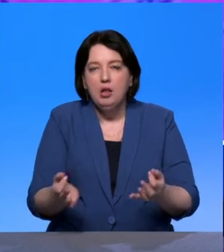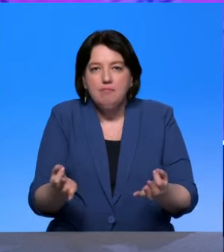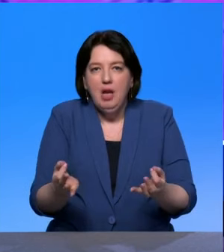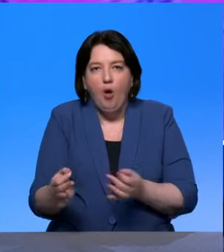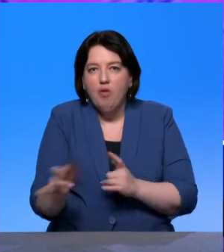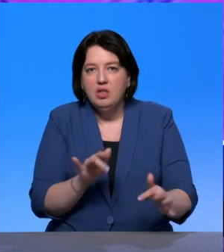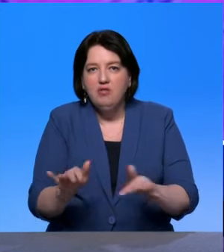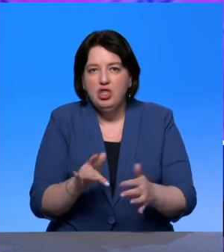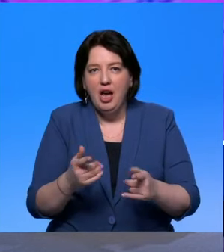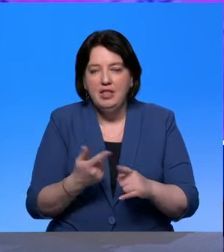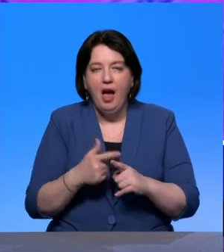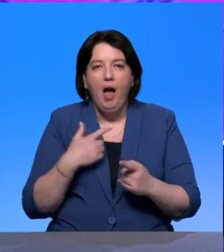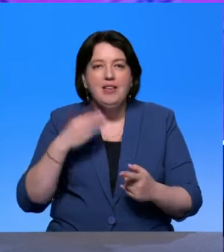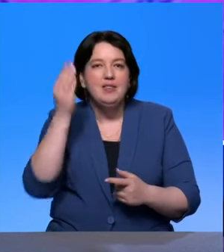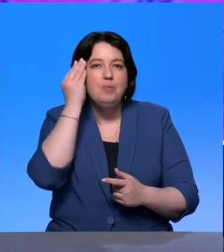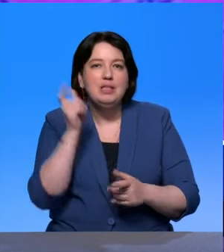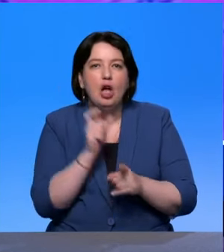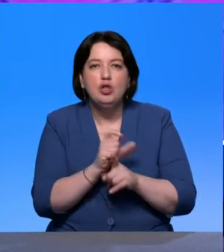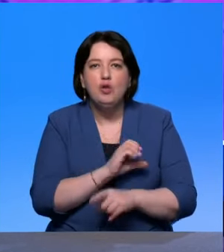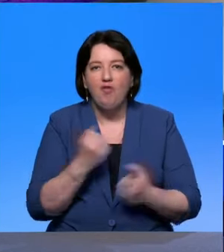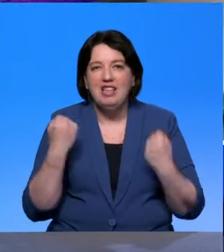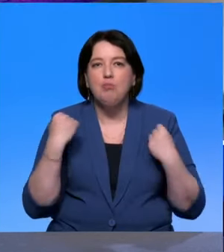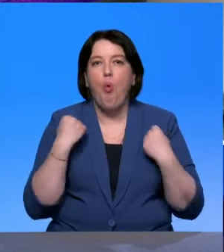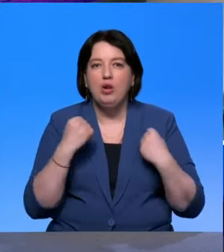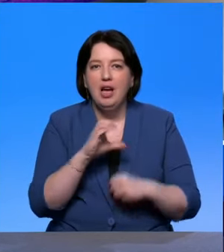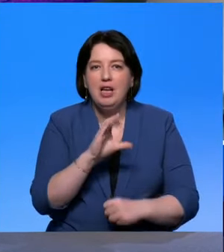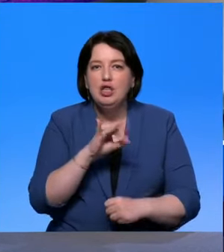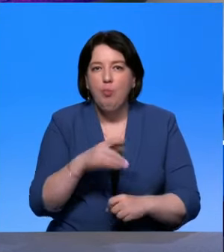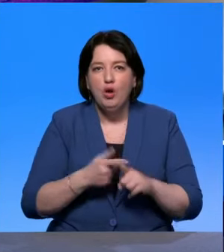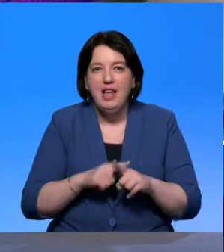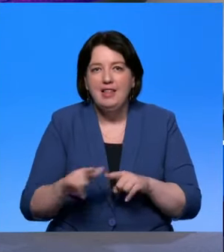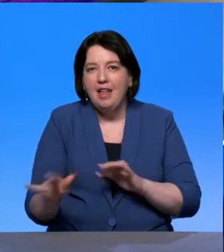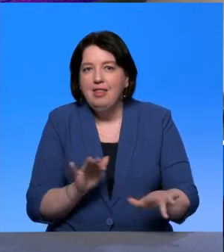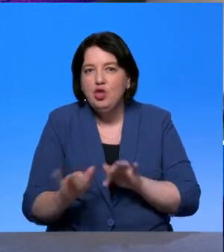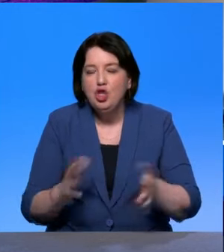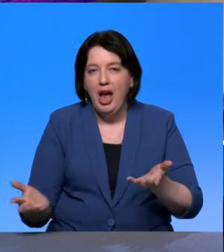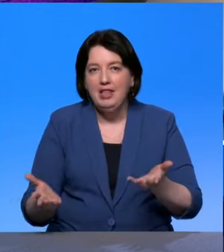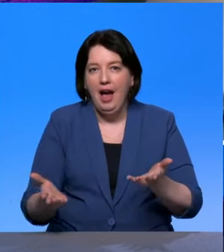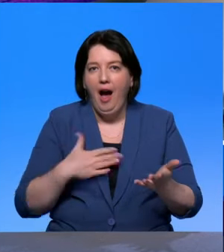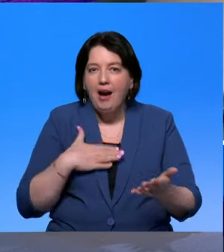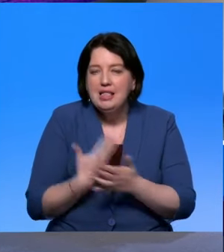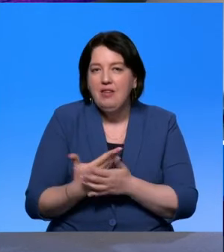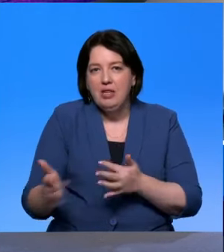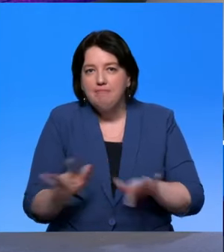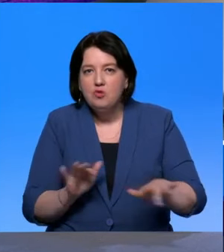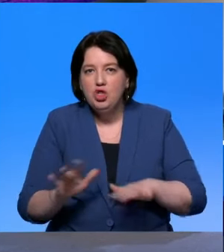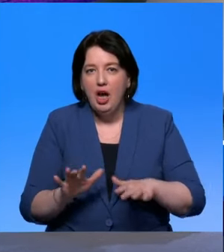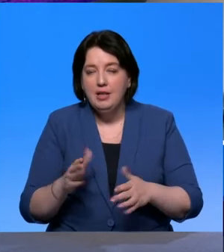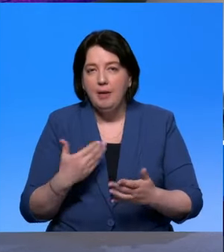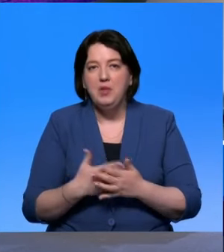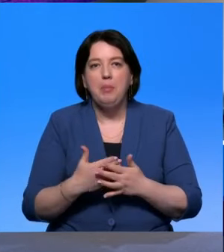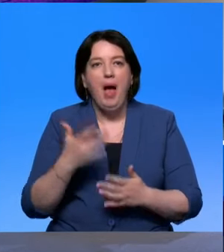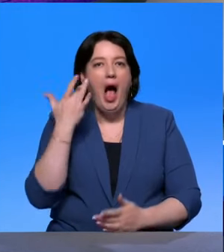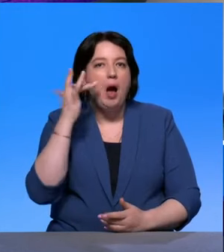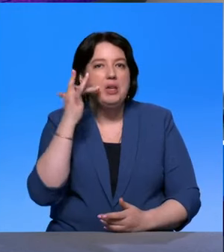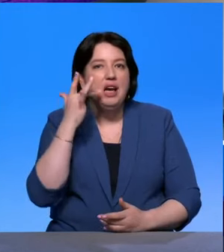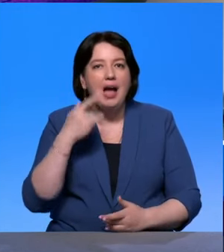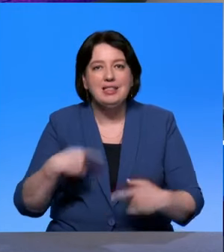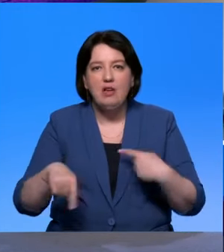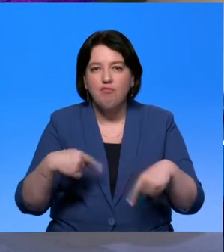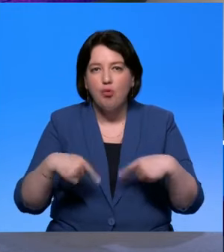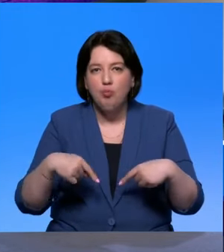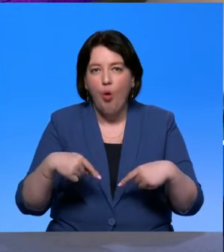это динамика, это страсть, это борьба, понимаете, когда что-то происходит. Вот американский футбол, он тоже не входит в программу